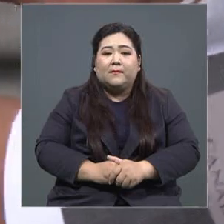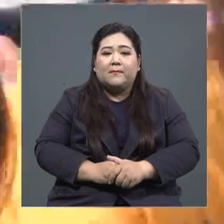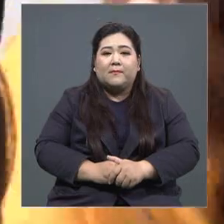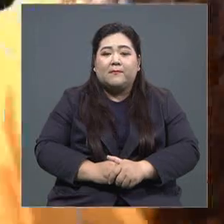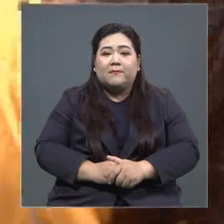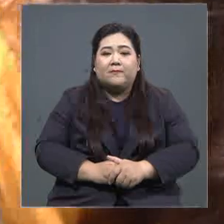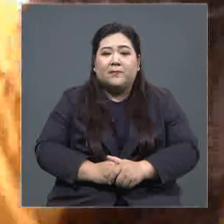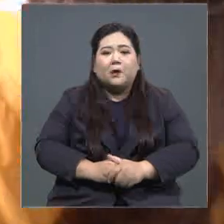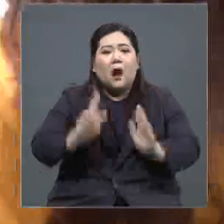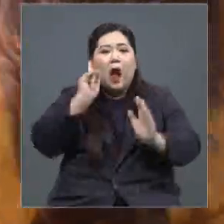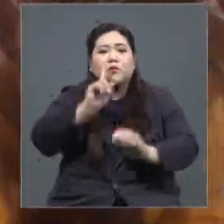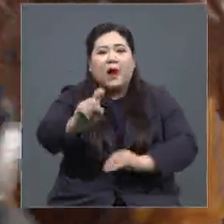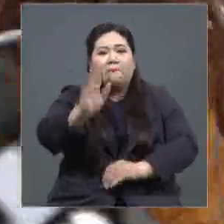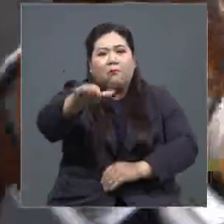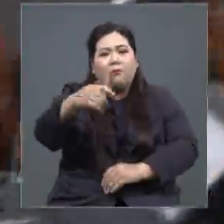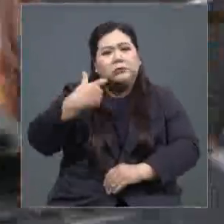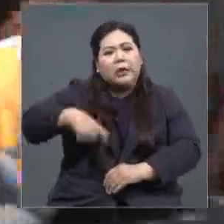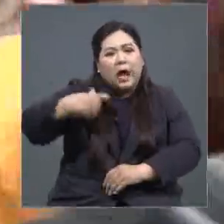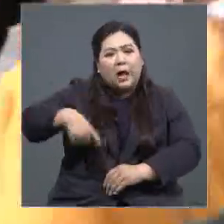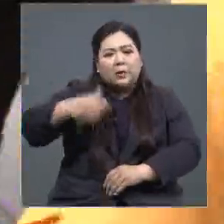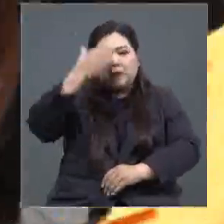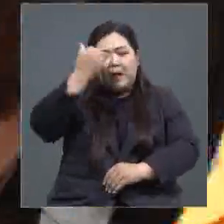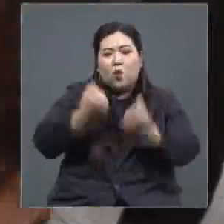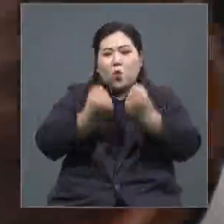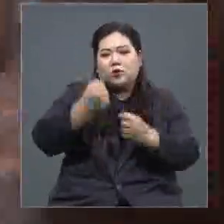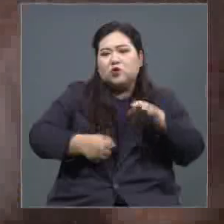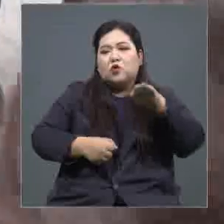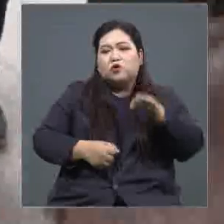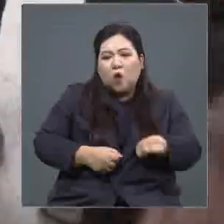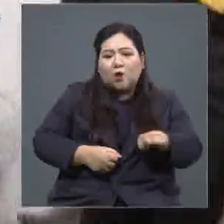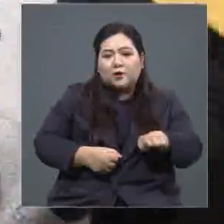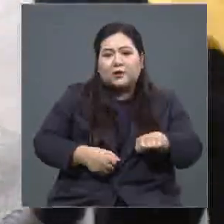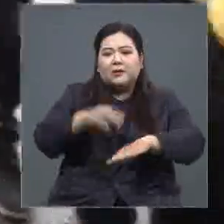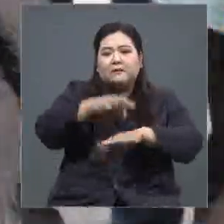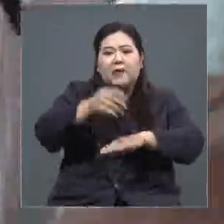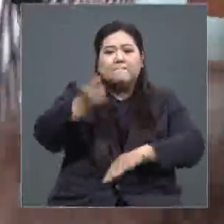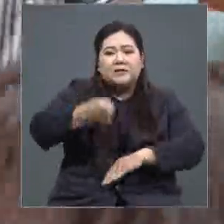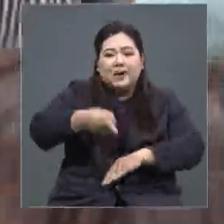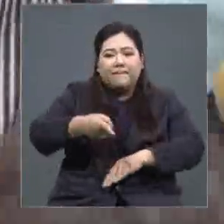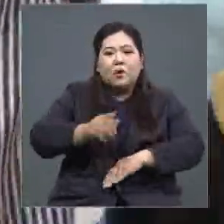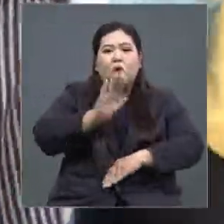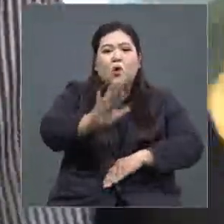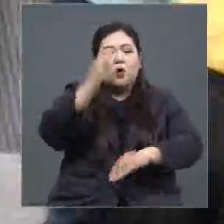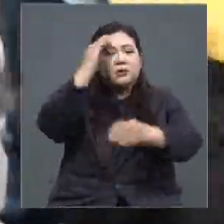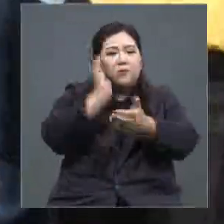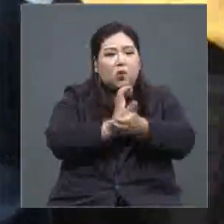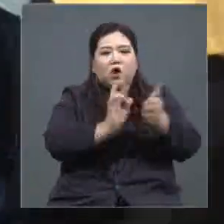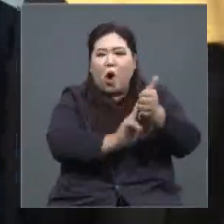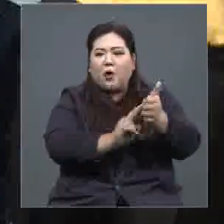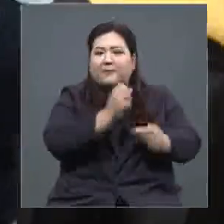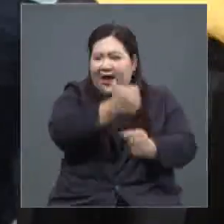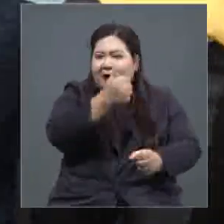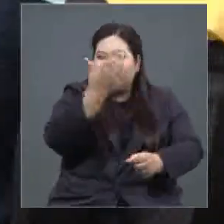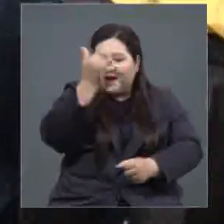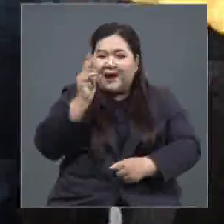าวถามว่าอ้าวแล้วทำไมล่ะทนายตั้มถึงไปจอดรถตรงที่จอดรถประจำตำแหน่งของพลตำรวจเอกสุรเชษฐ์ได ้นักข่